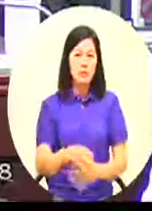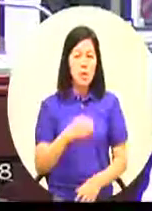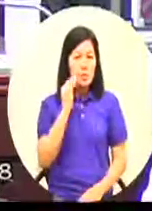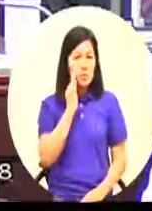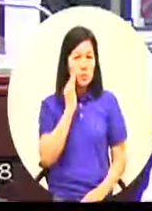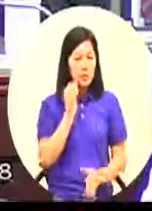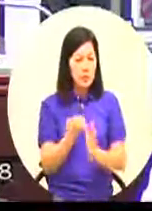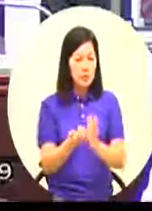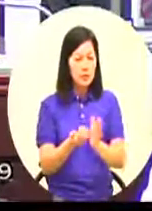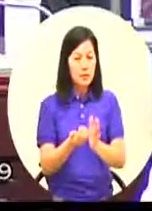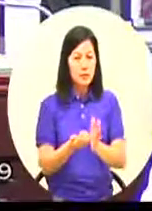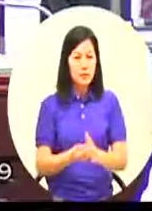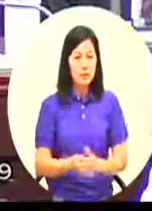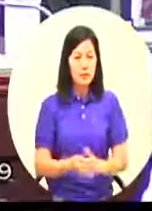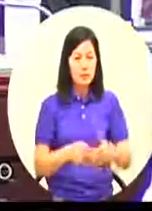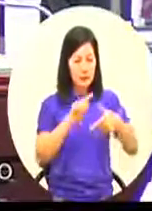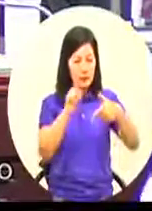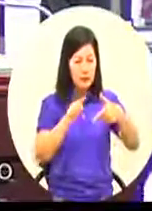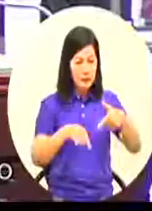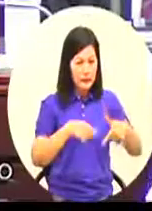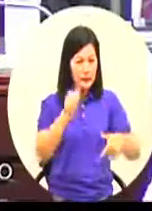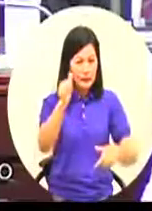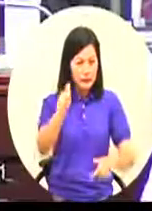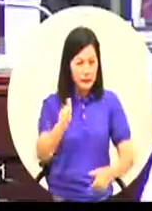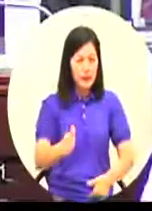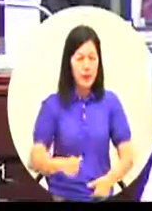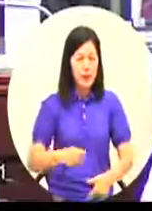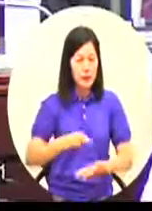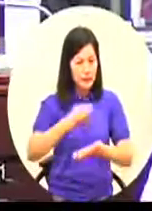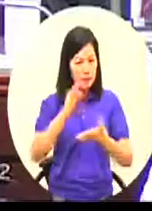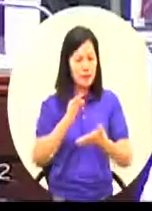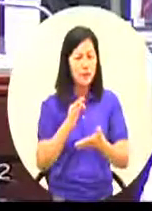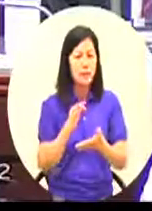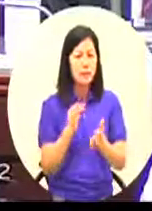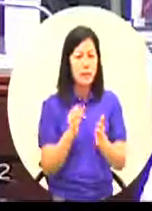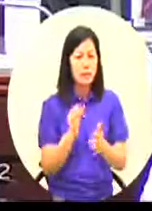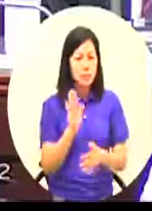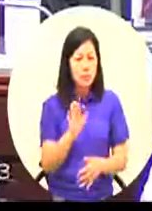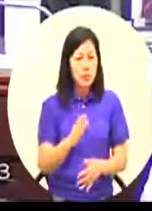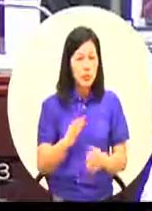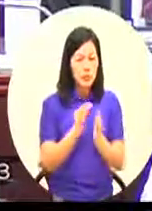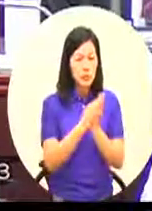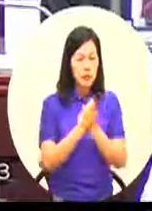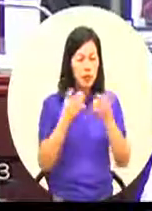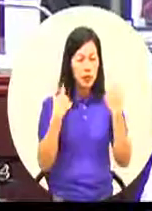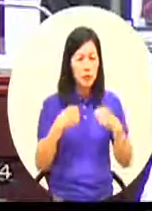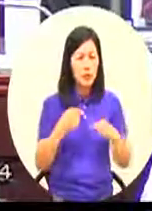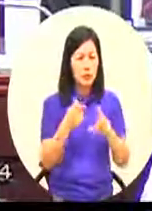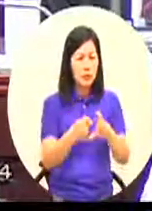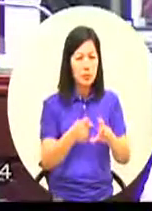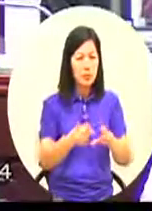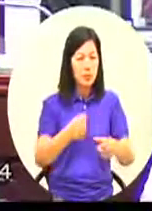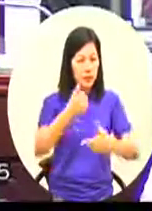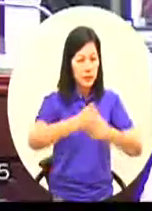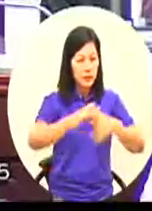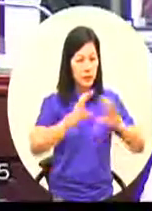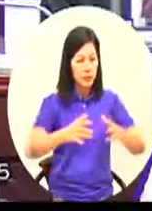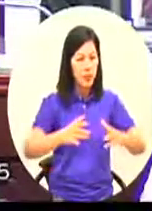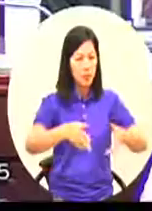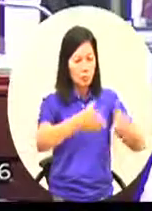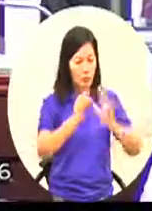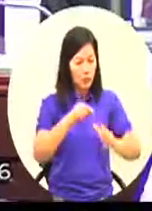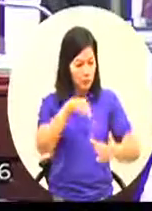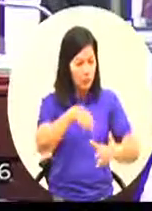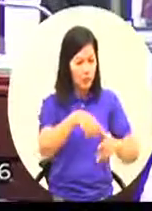刚刚医师谭大议员特别提到那我们桃园区建国桥的这个部分，那我想